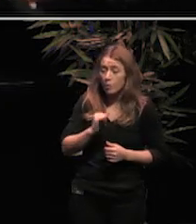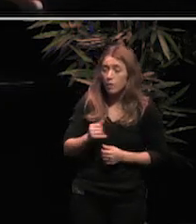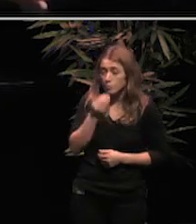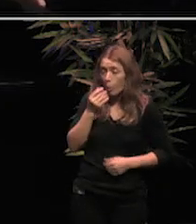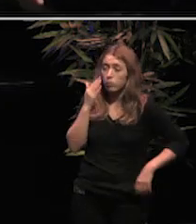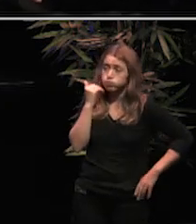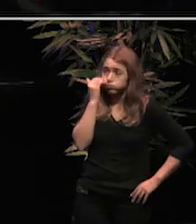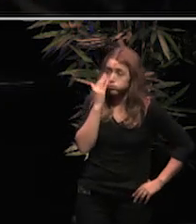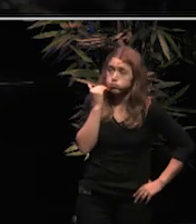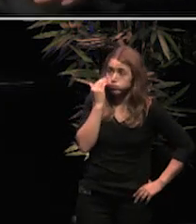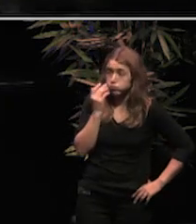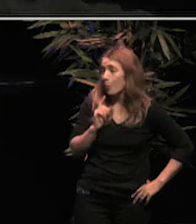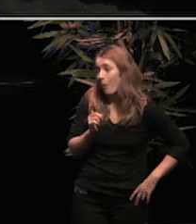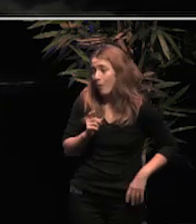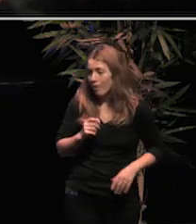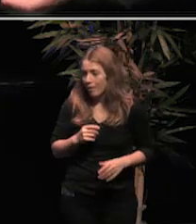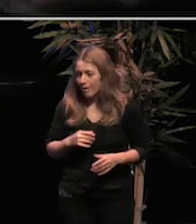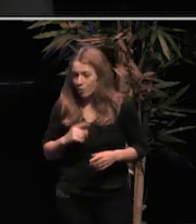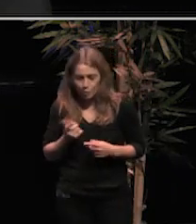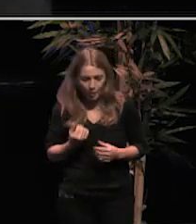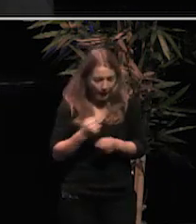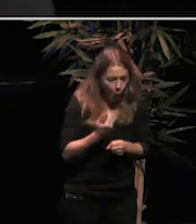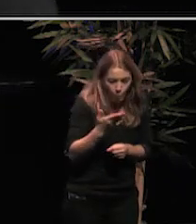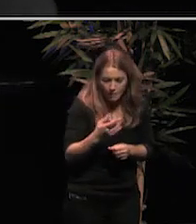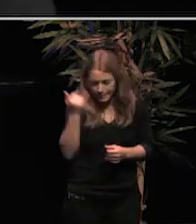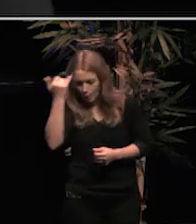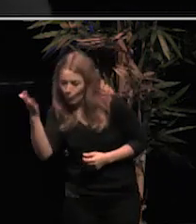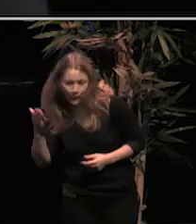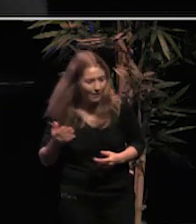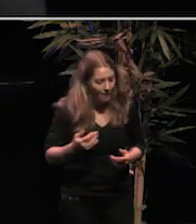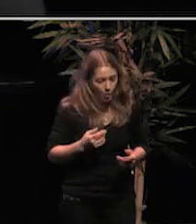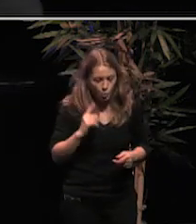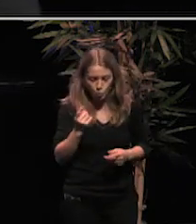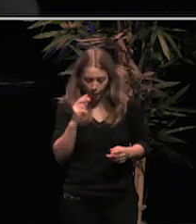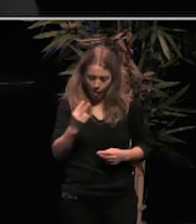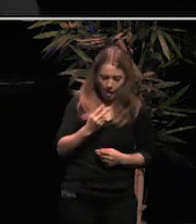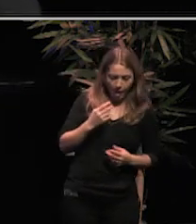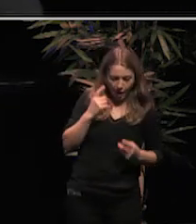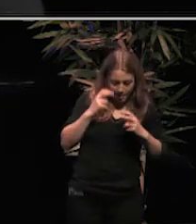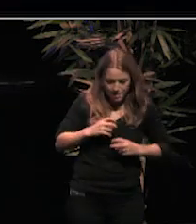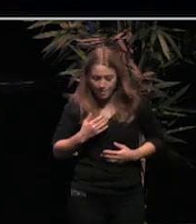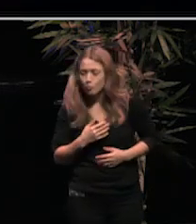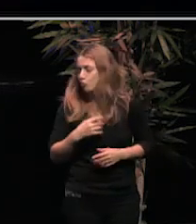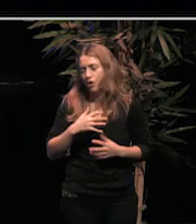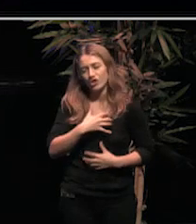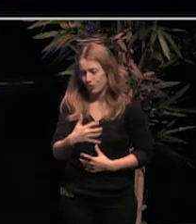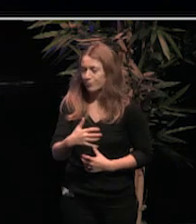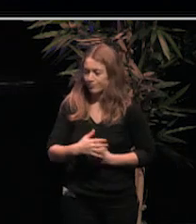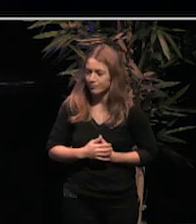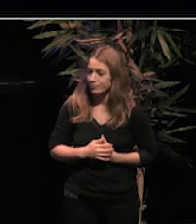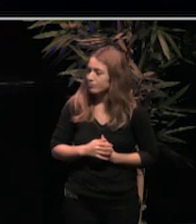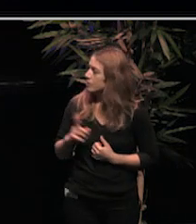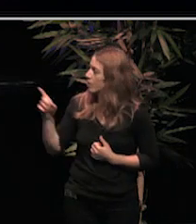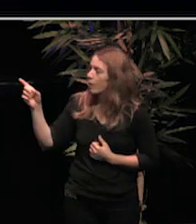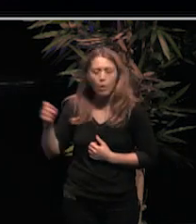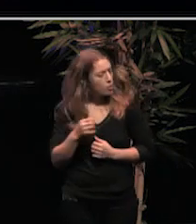monotonie. Il faut sans arrêt se réinventer et puis se remettre en question. Et voilà, c'est ce qui est riche. en fait. Et parce que tu es allé au